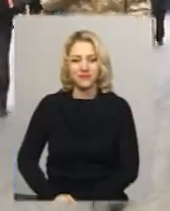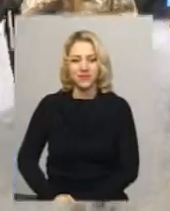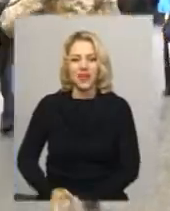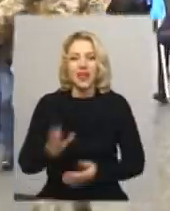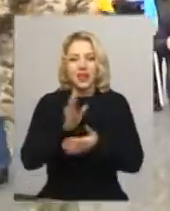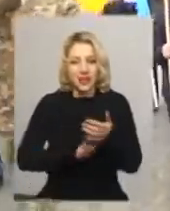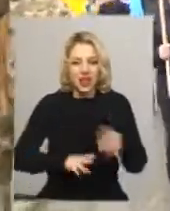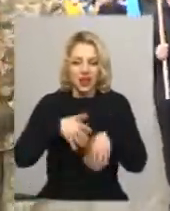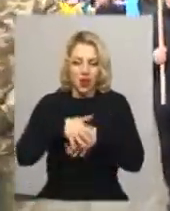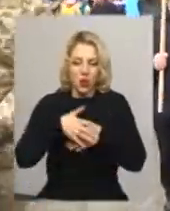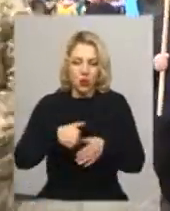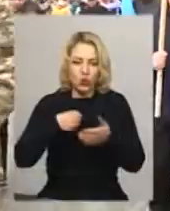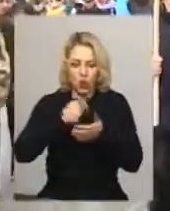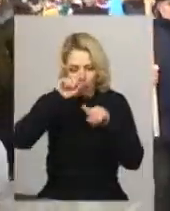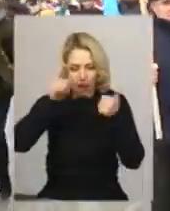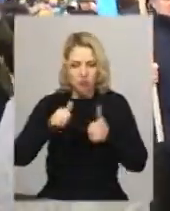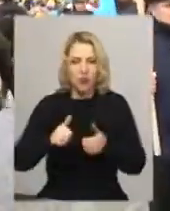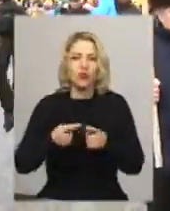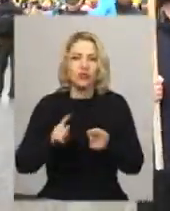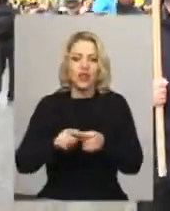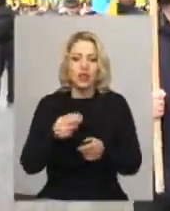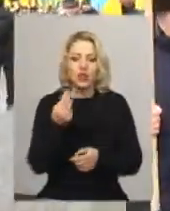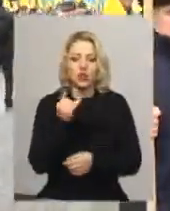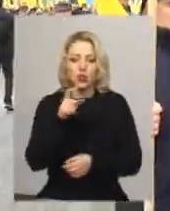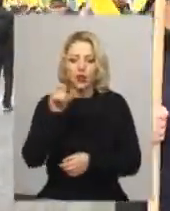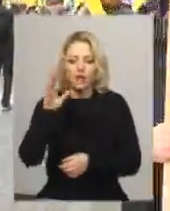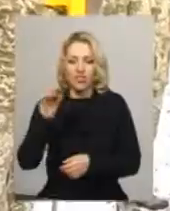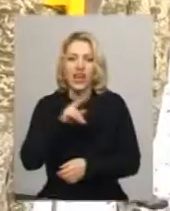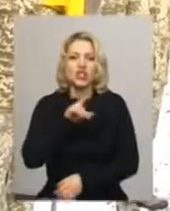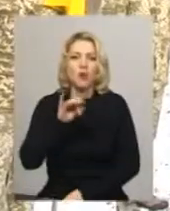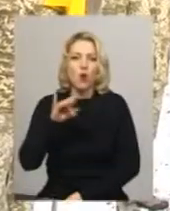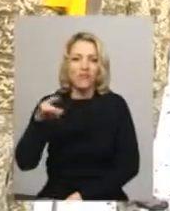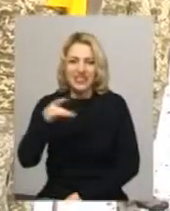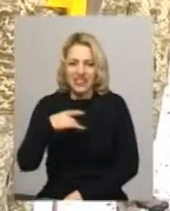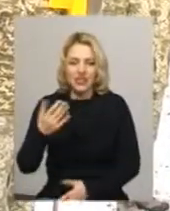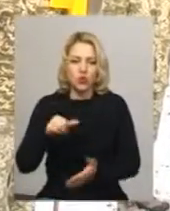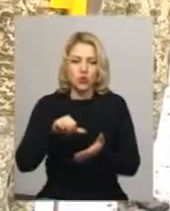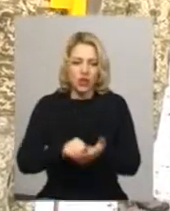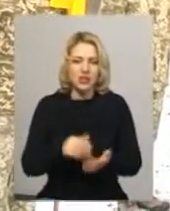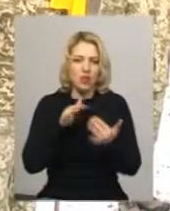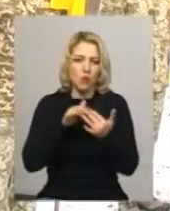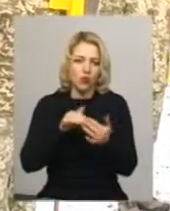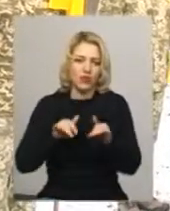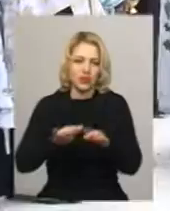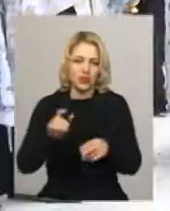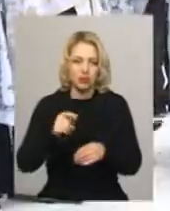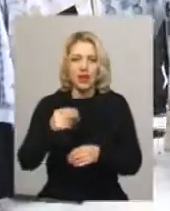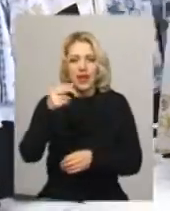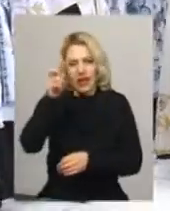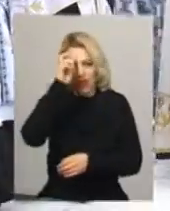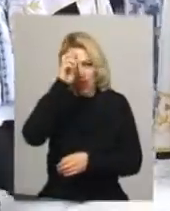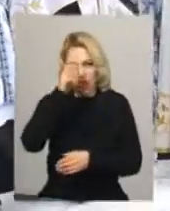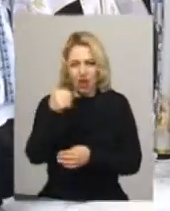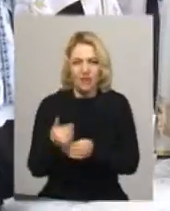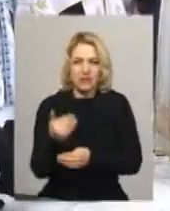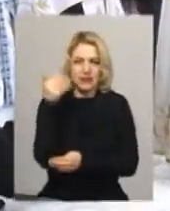Далі колона рушила до пам'ятного знаку Роману Шухевичу, що у селі Гуків Чеморовецького району, де учасники бойових дій підняли державний стяг України, а священнослужителі